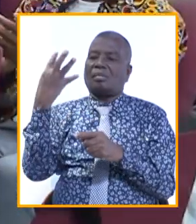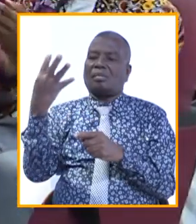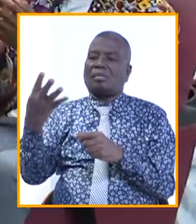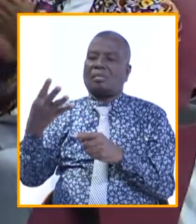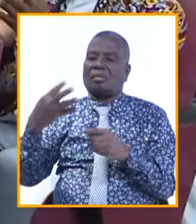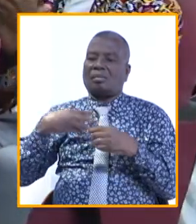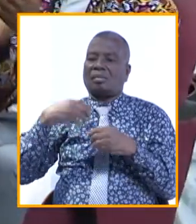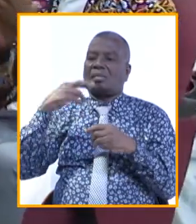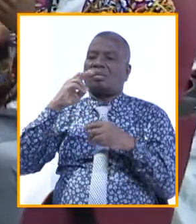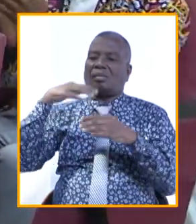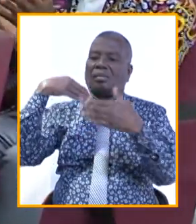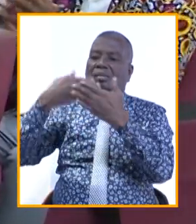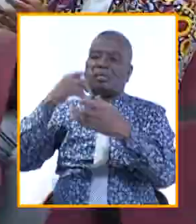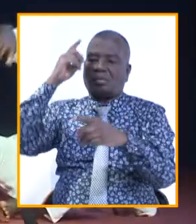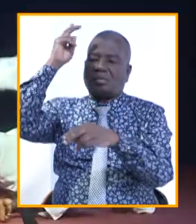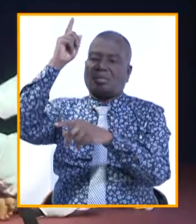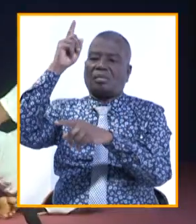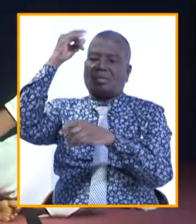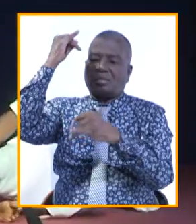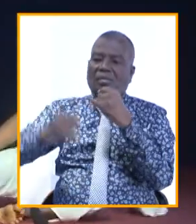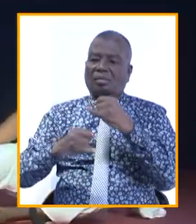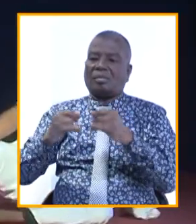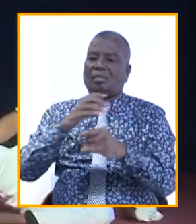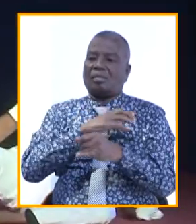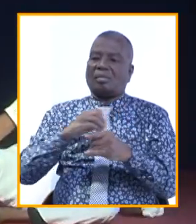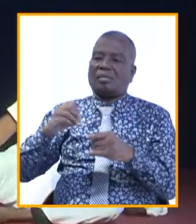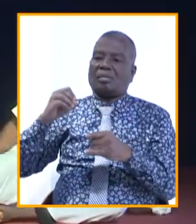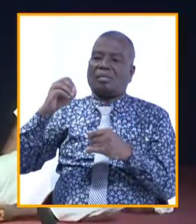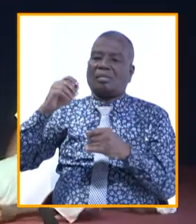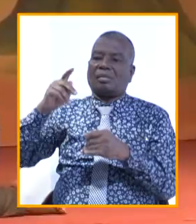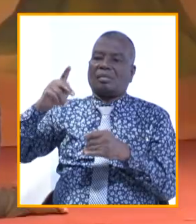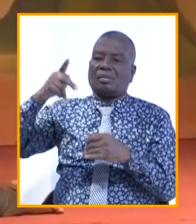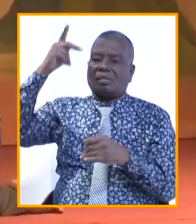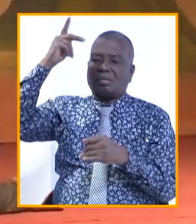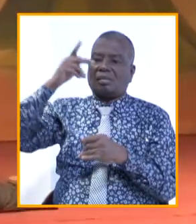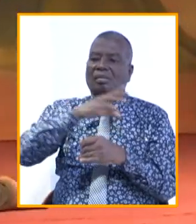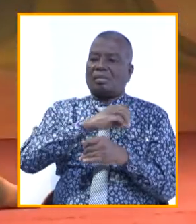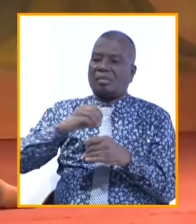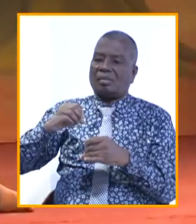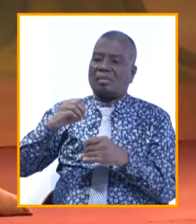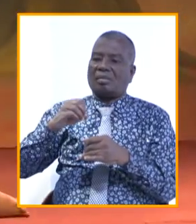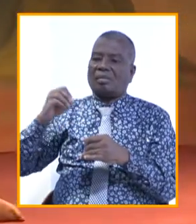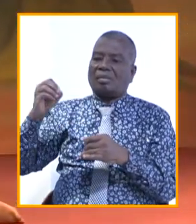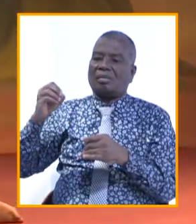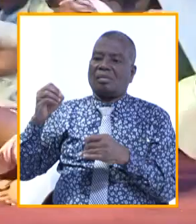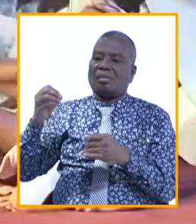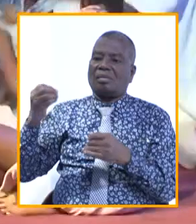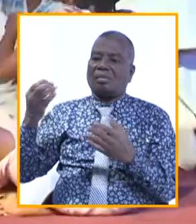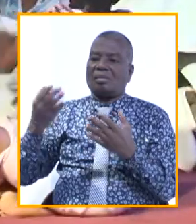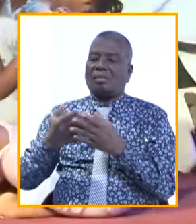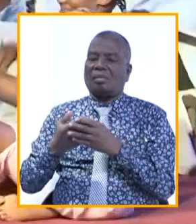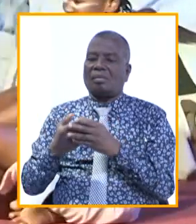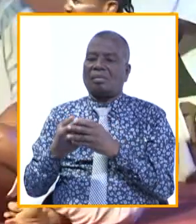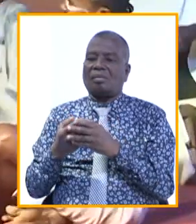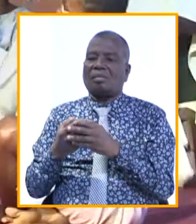ont pu accéder à la finale. Poto Katio de Katula, Areba d'Atekoube, Succès Groupe de Ngata Dolikro et Famille Bonheur de